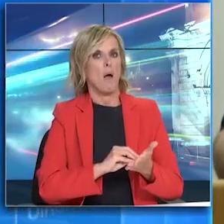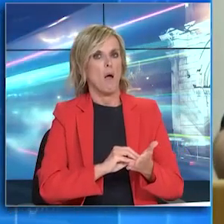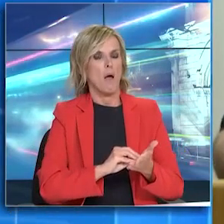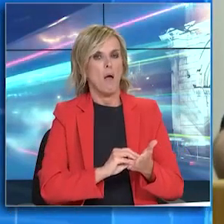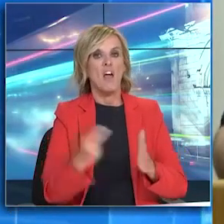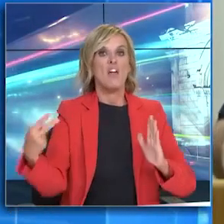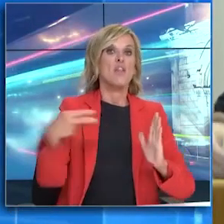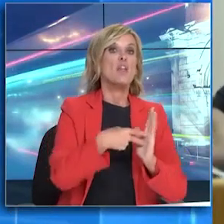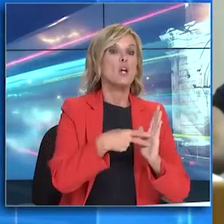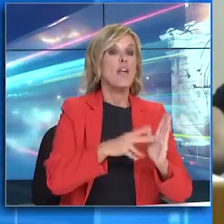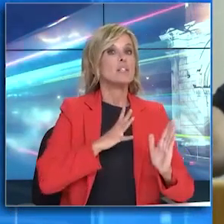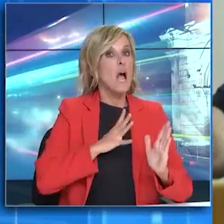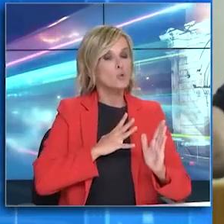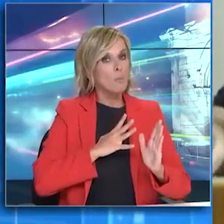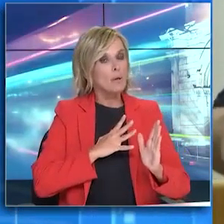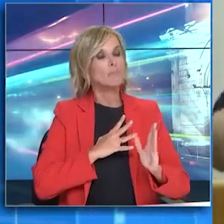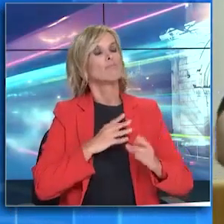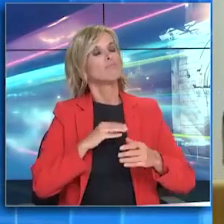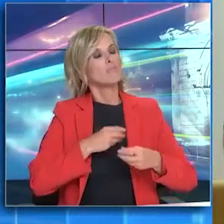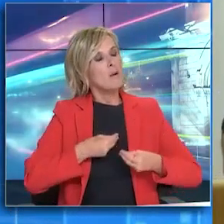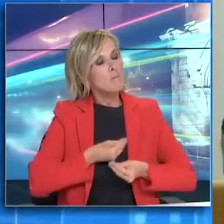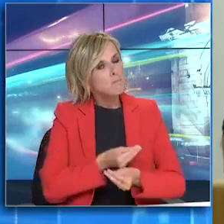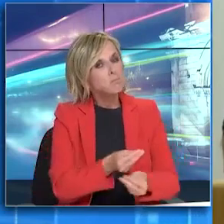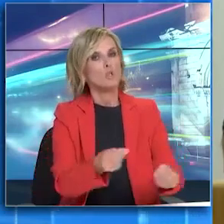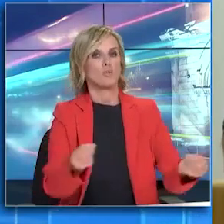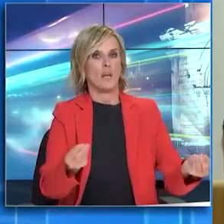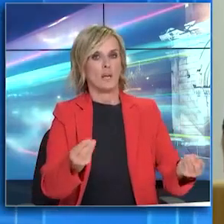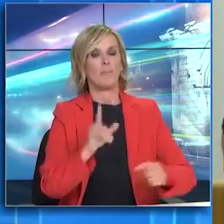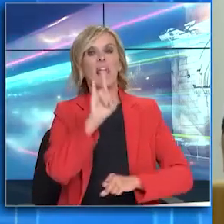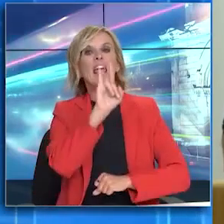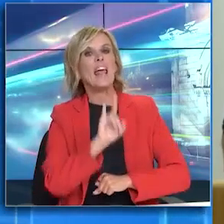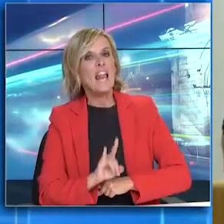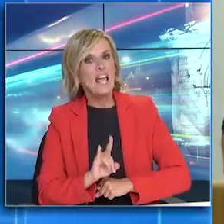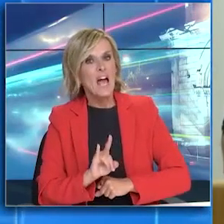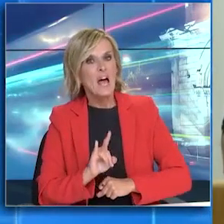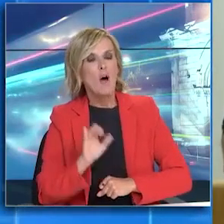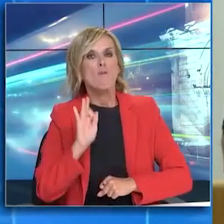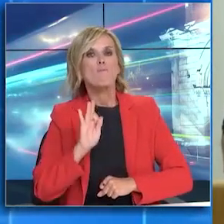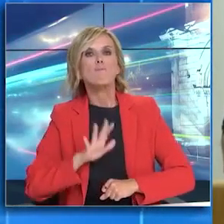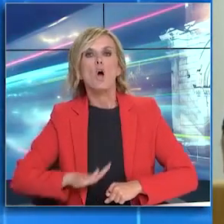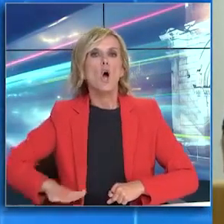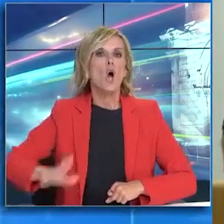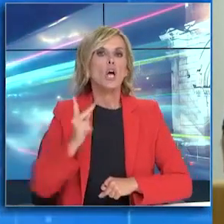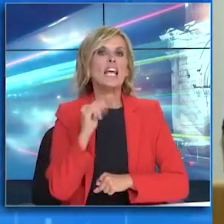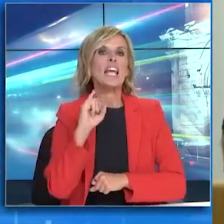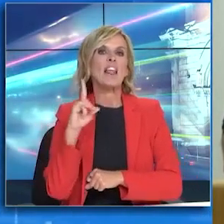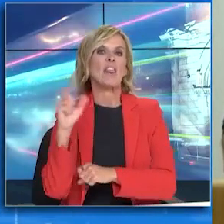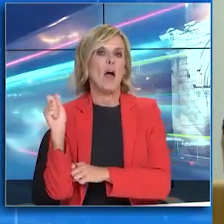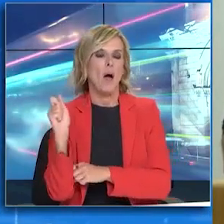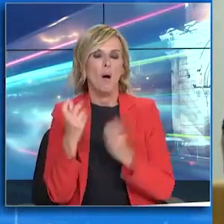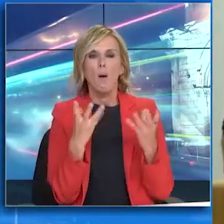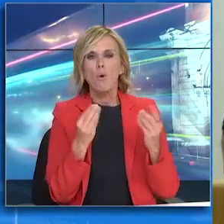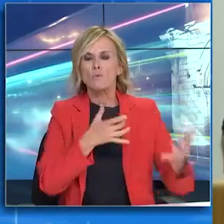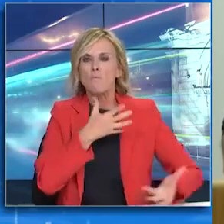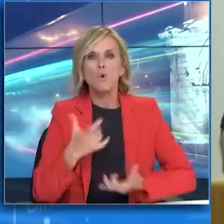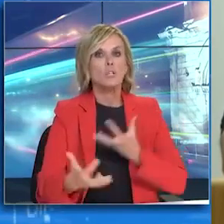από 2.000 συμπολίτες μας. Στην Ηλία και στη Φωκίδα είχαμε μεγάλο αριθμό αναζωπηρώσεων και